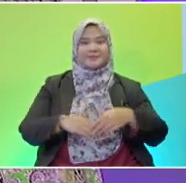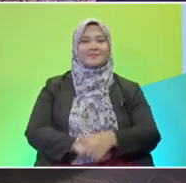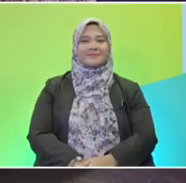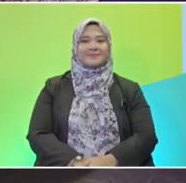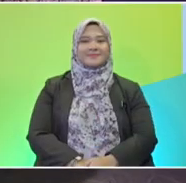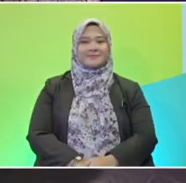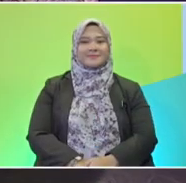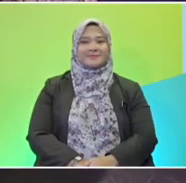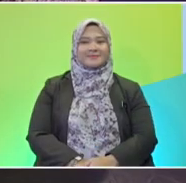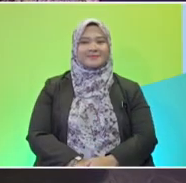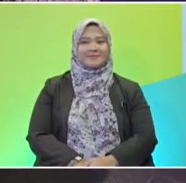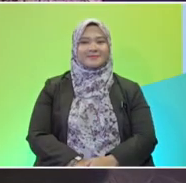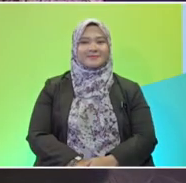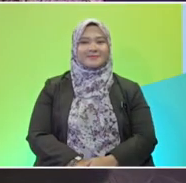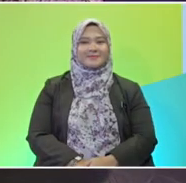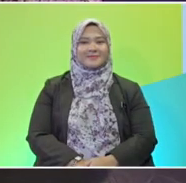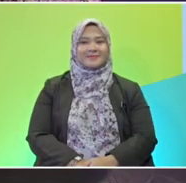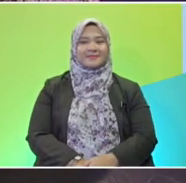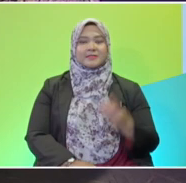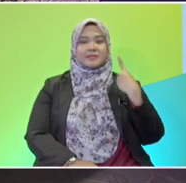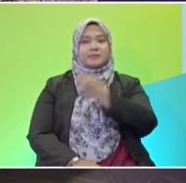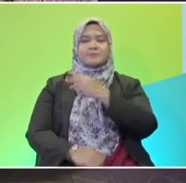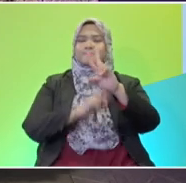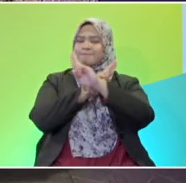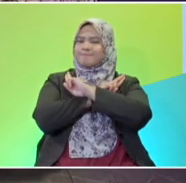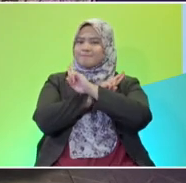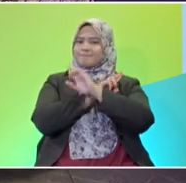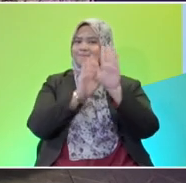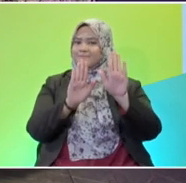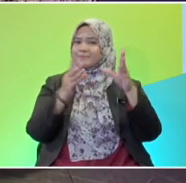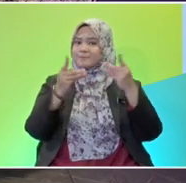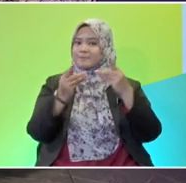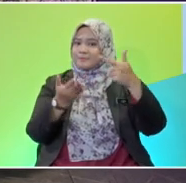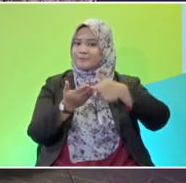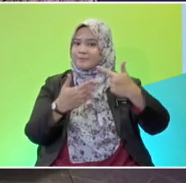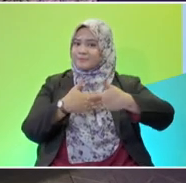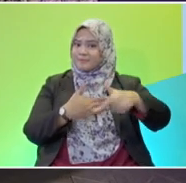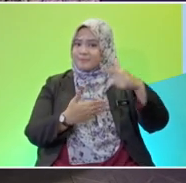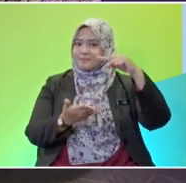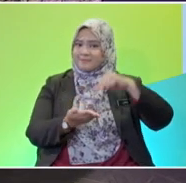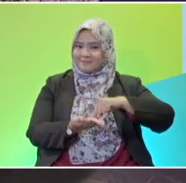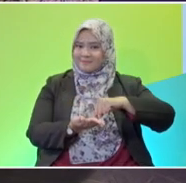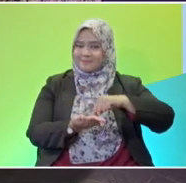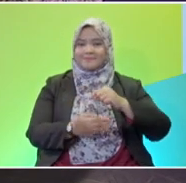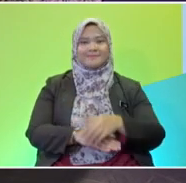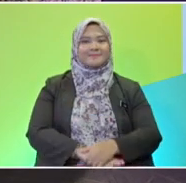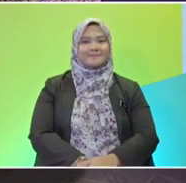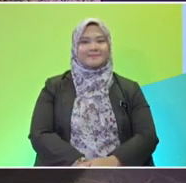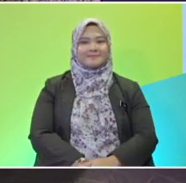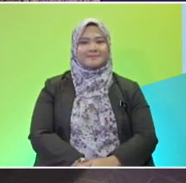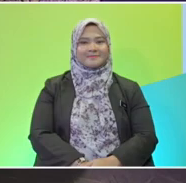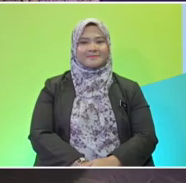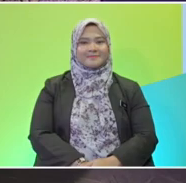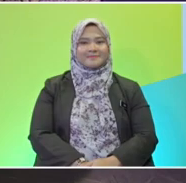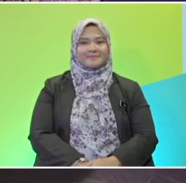Baiklah terima kasih Cikgu kita narik seketika rata-rakan di rumah jangan kemana-mana kita jumpa selepas ini di Selat prasekolah